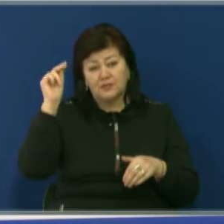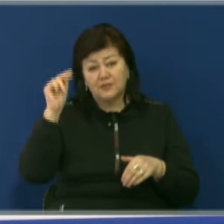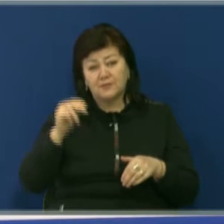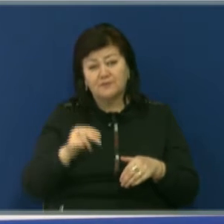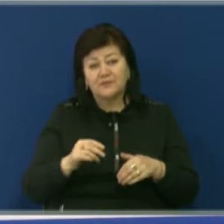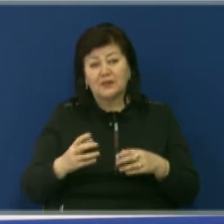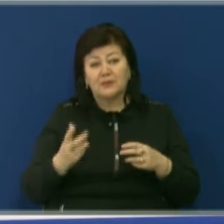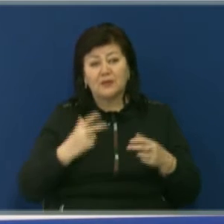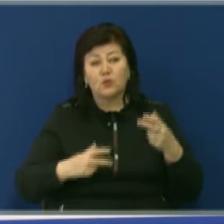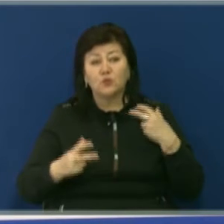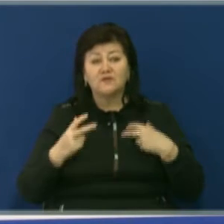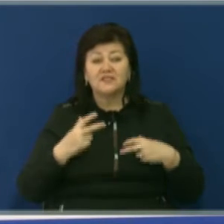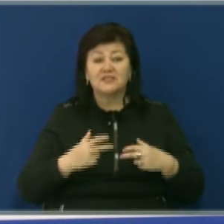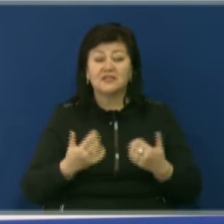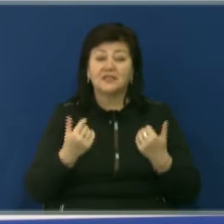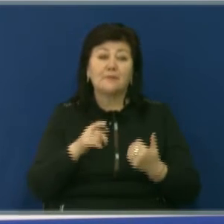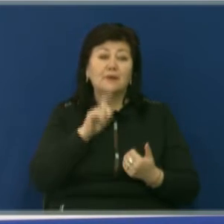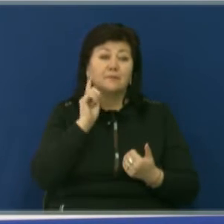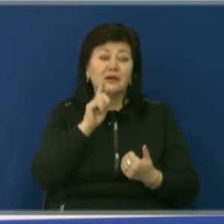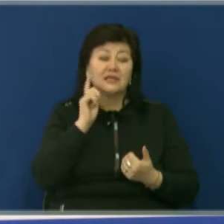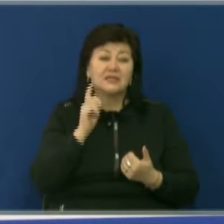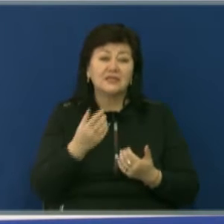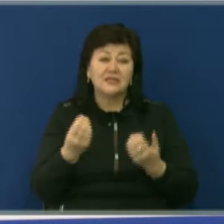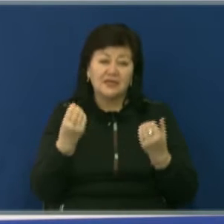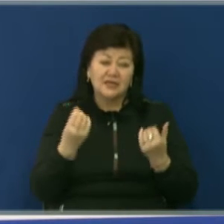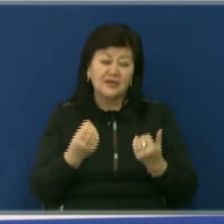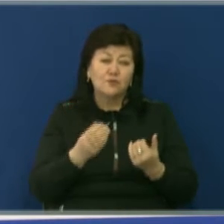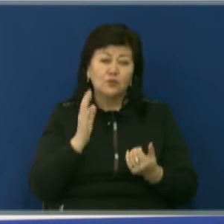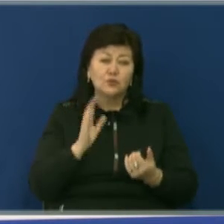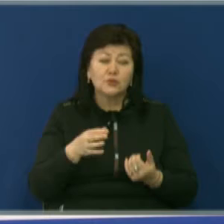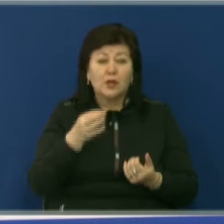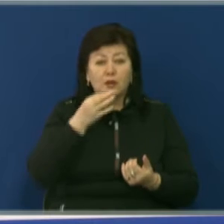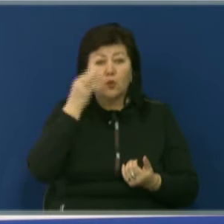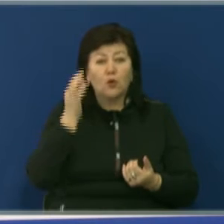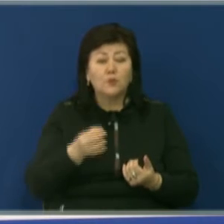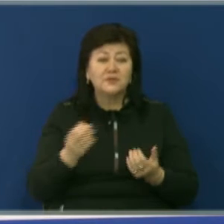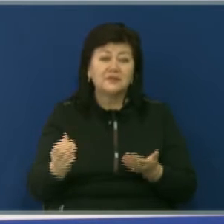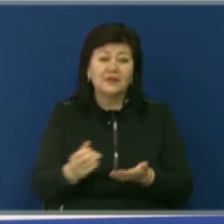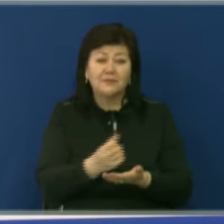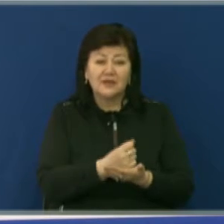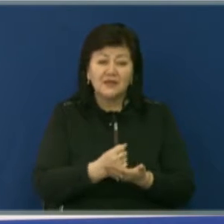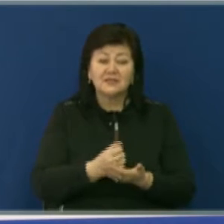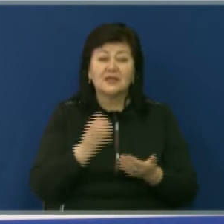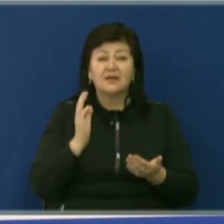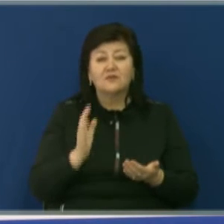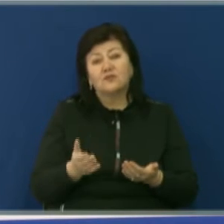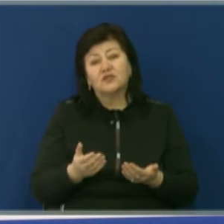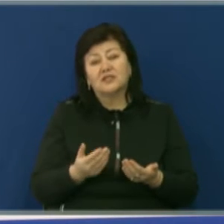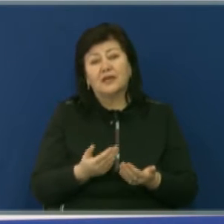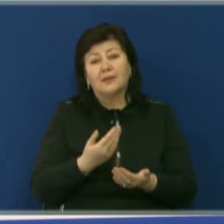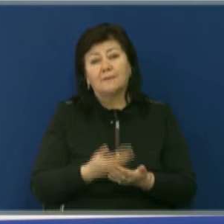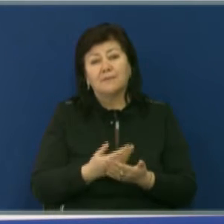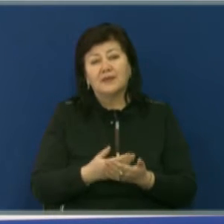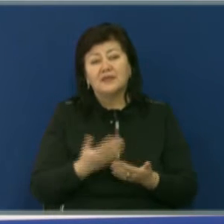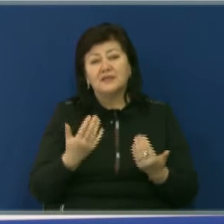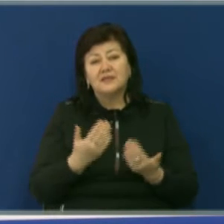іске қосылды. Оның шеңберінде жастар бастапқы жұмыс тәжірибесін алып, кәсіби дағдыларын арттыра алады. Айта кетерлігі, жобада аз